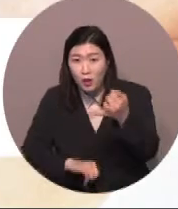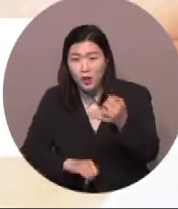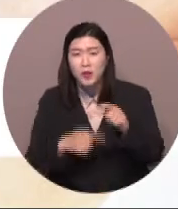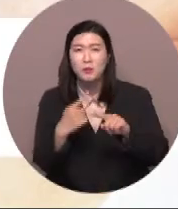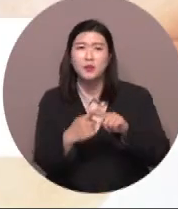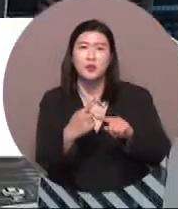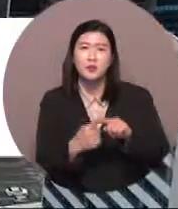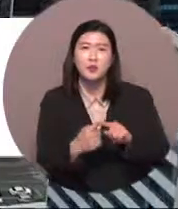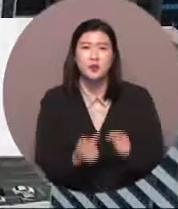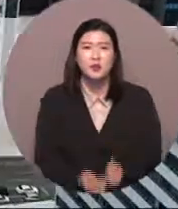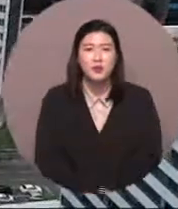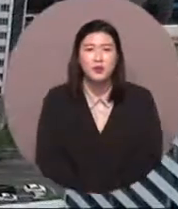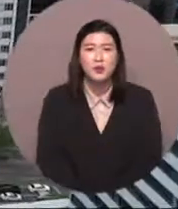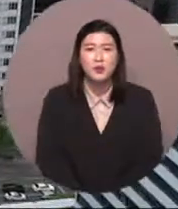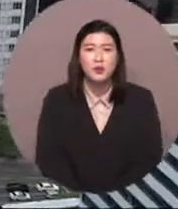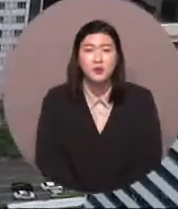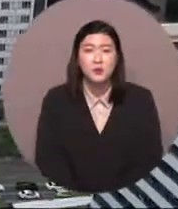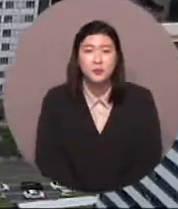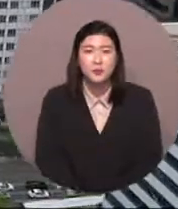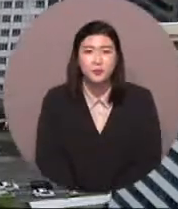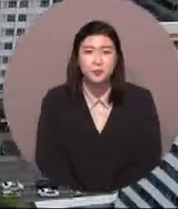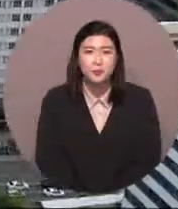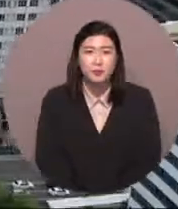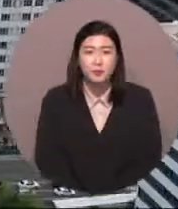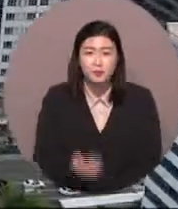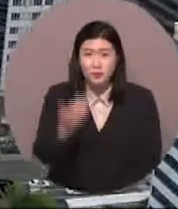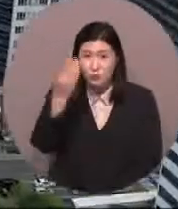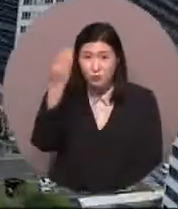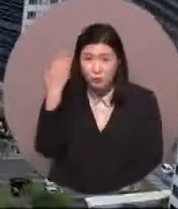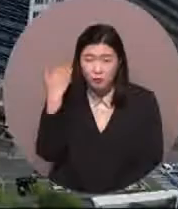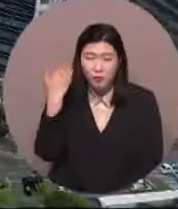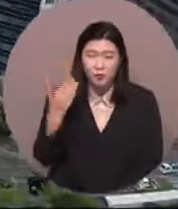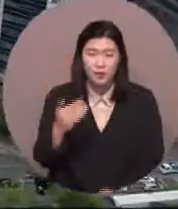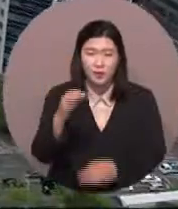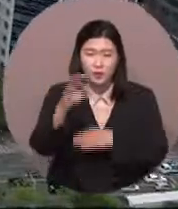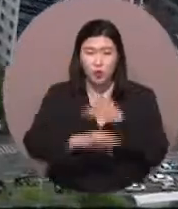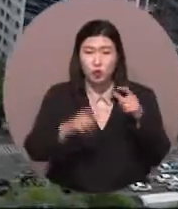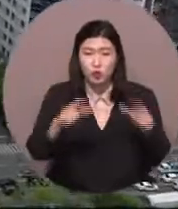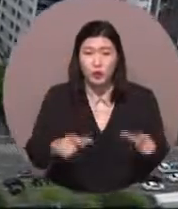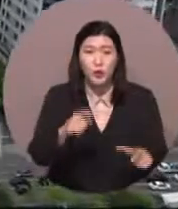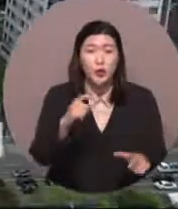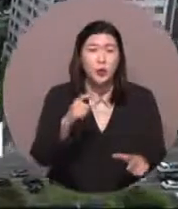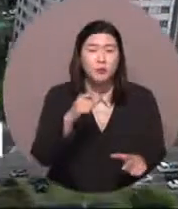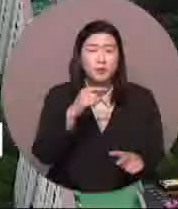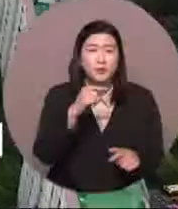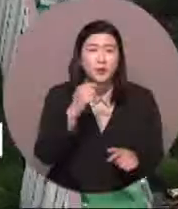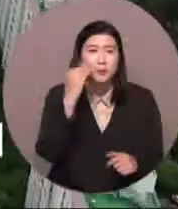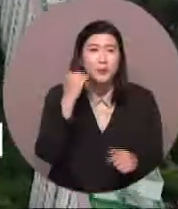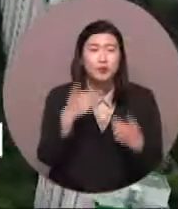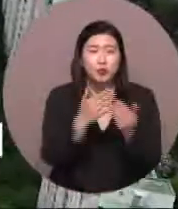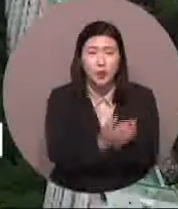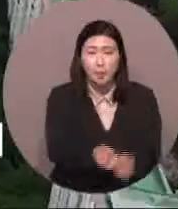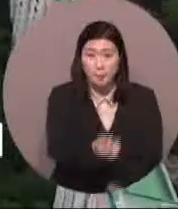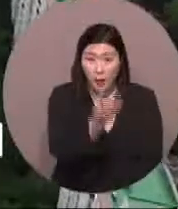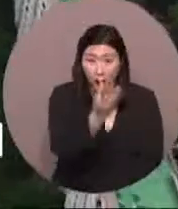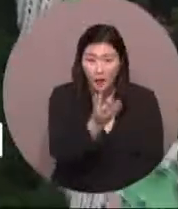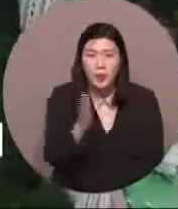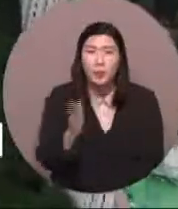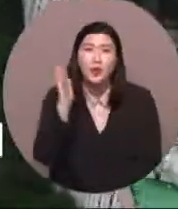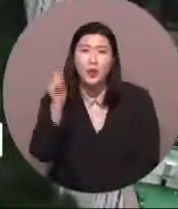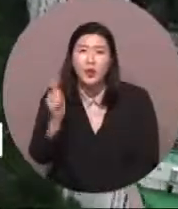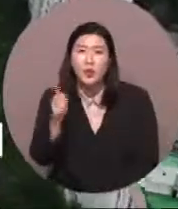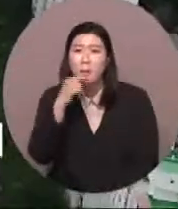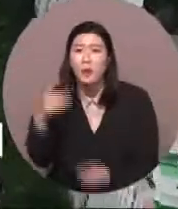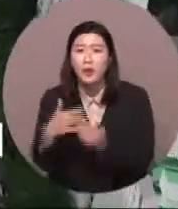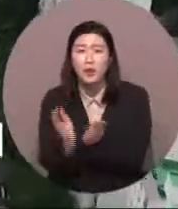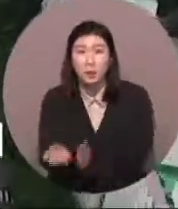아니냐. 앞선 지방선거에서 내리 민주당 후보를 선택했지만 이번 대선에선 보수 쪽 손을 들어준